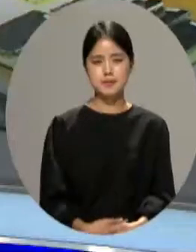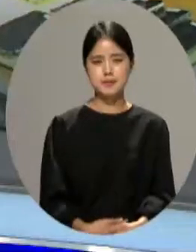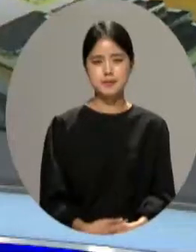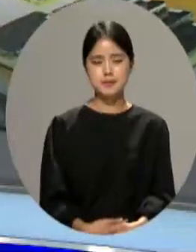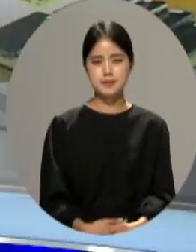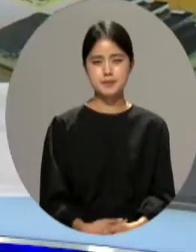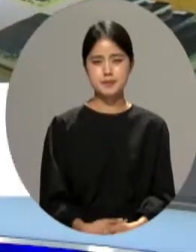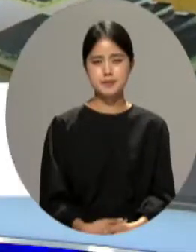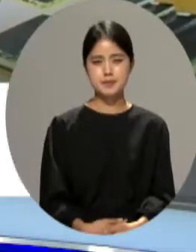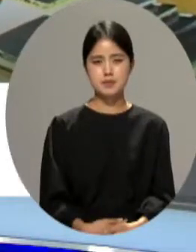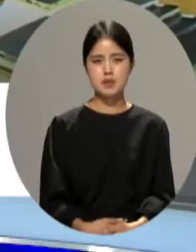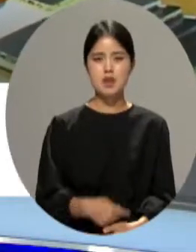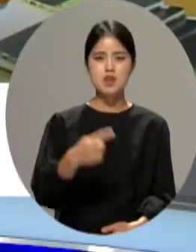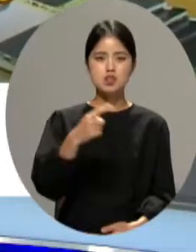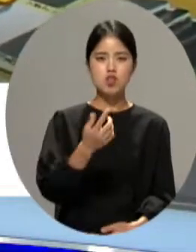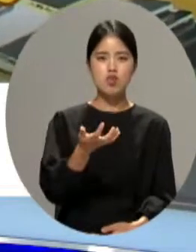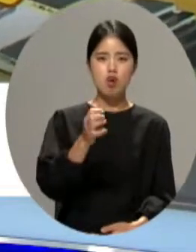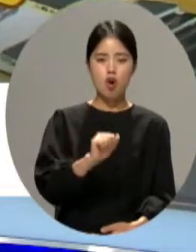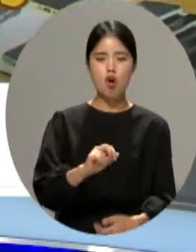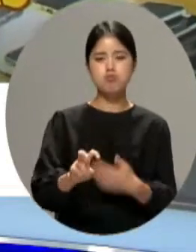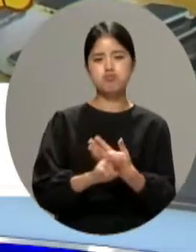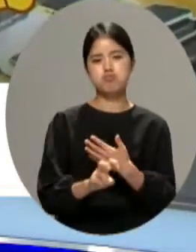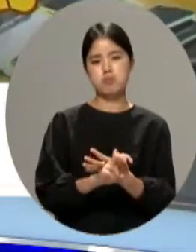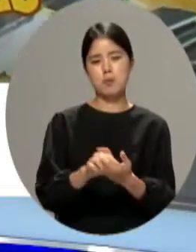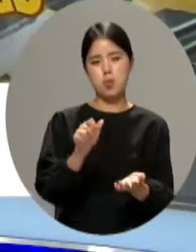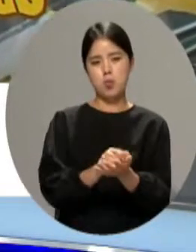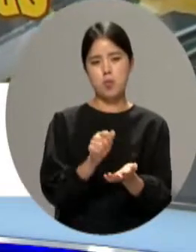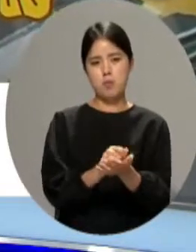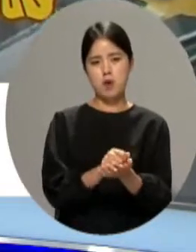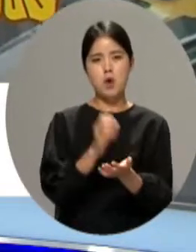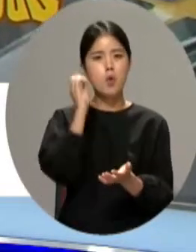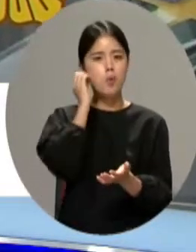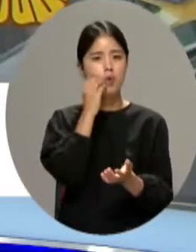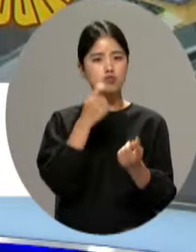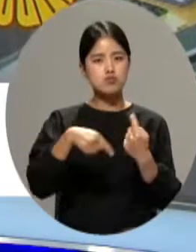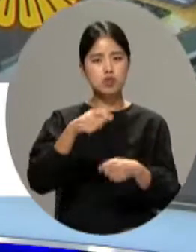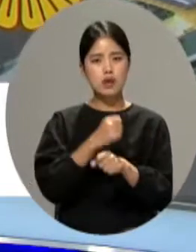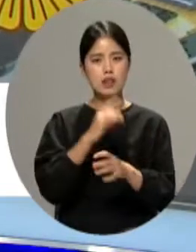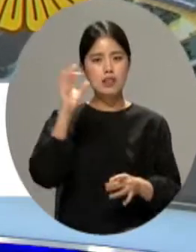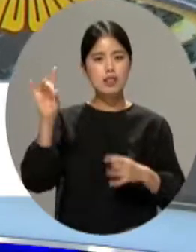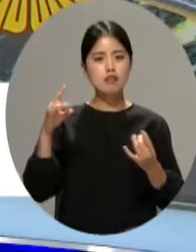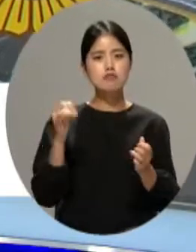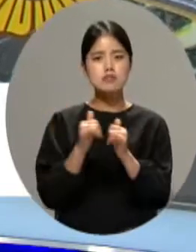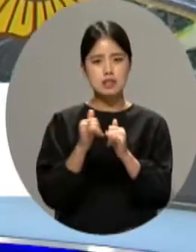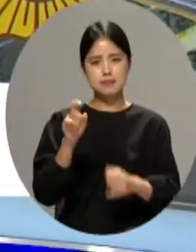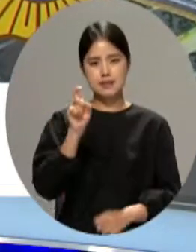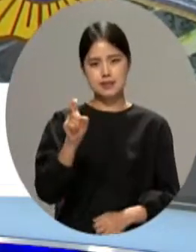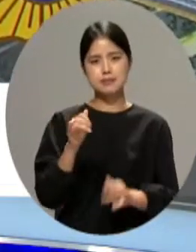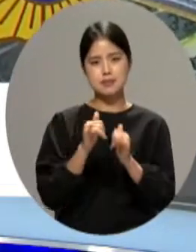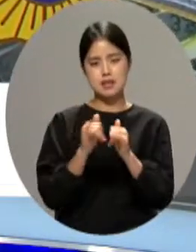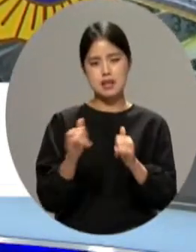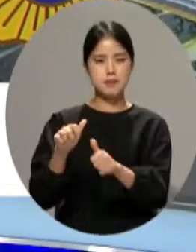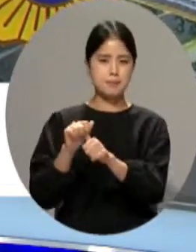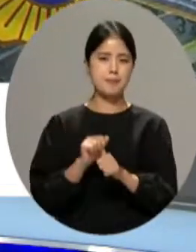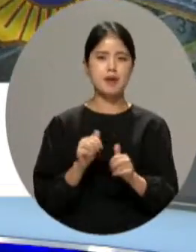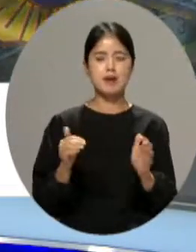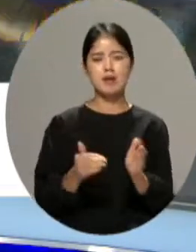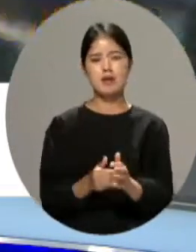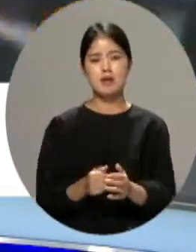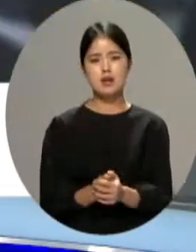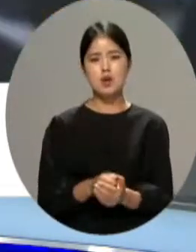판돈 2000 옥대 달하는 불법 도박 사이트를 운영한 태국인 일당 10여명의 경찰을 검거됐습니다